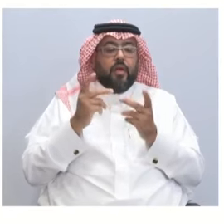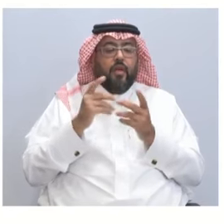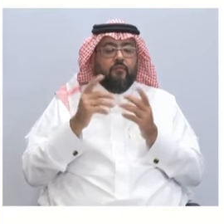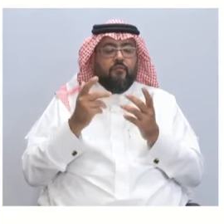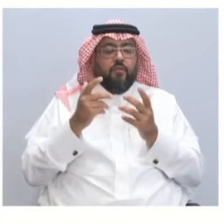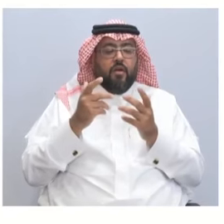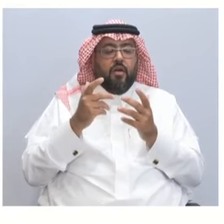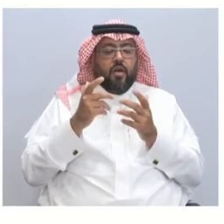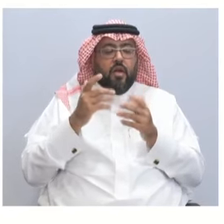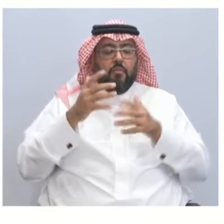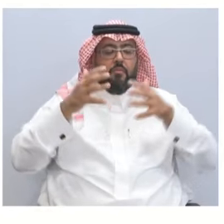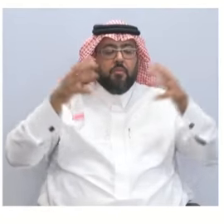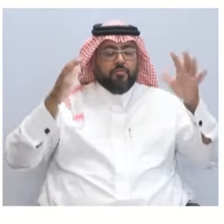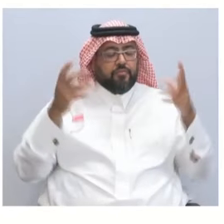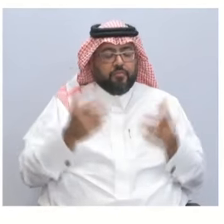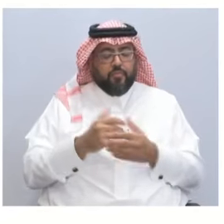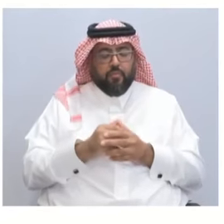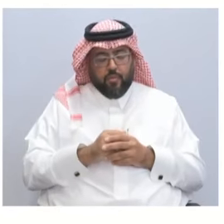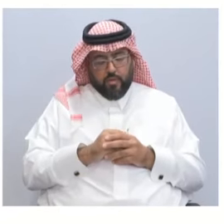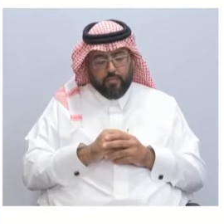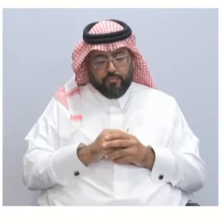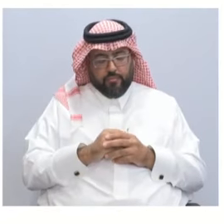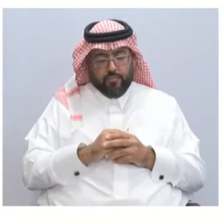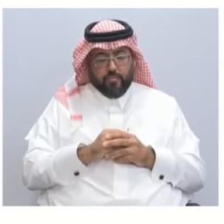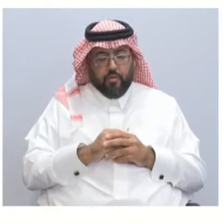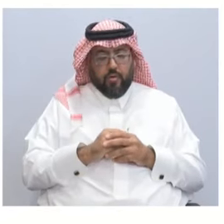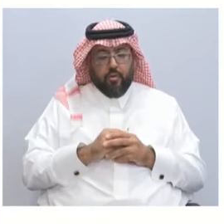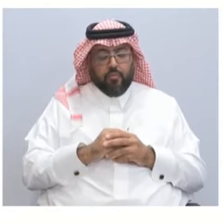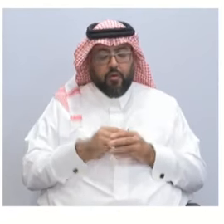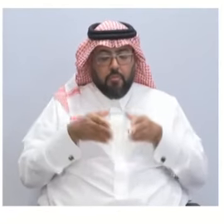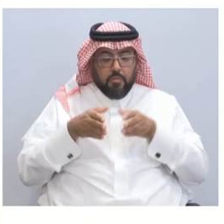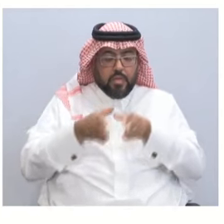نشا هذا المجلس وما ابرز